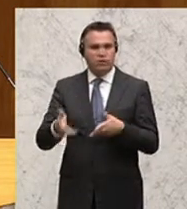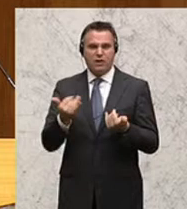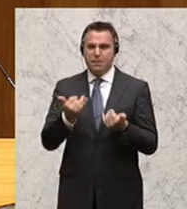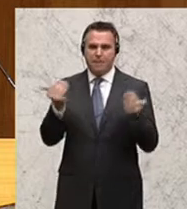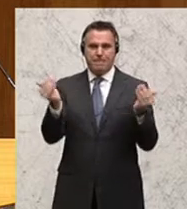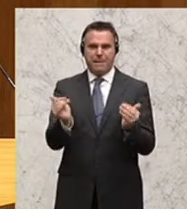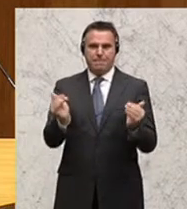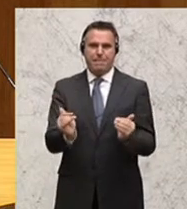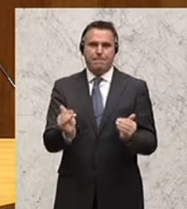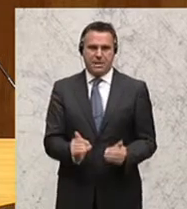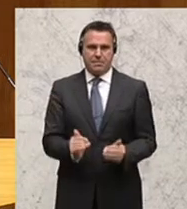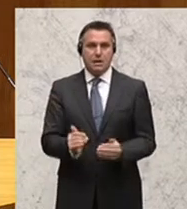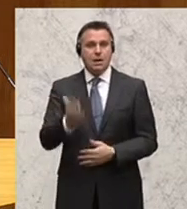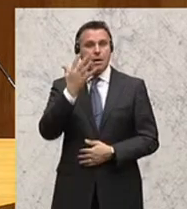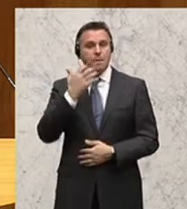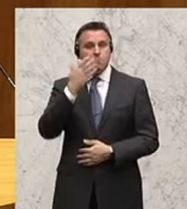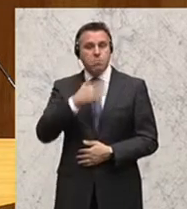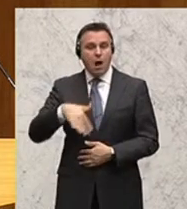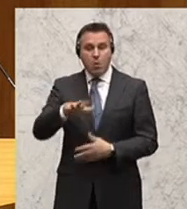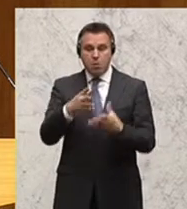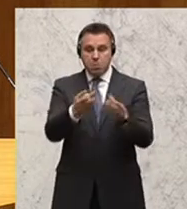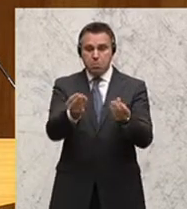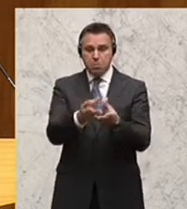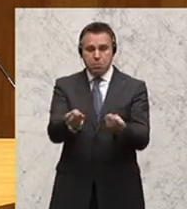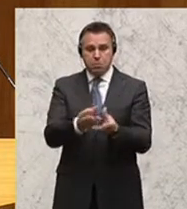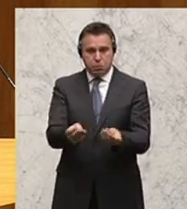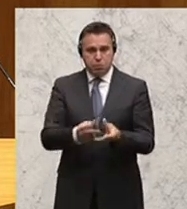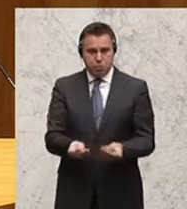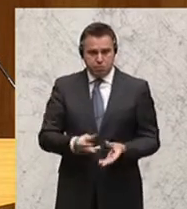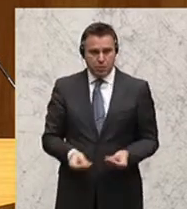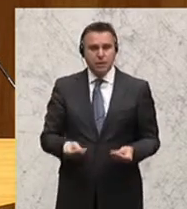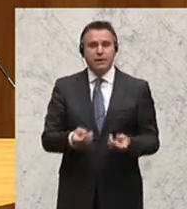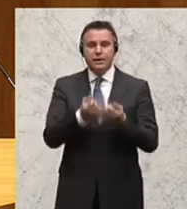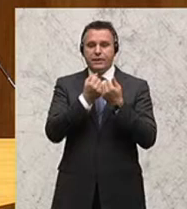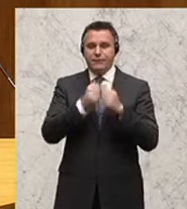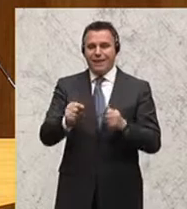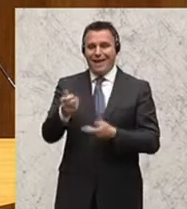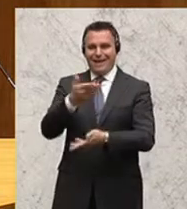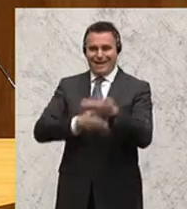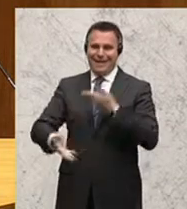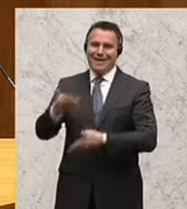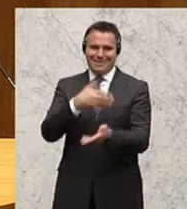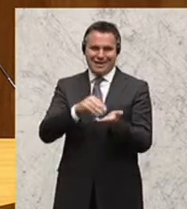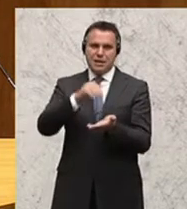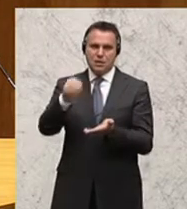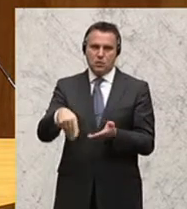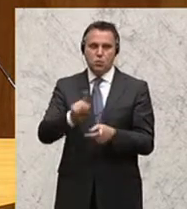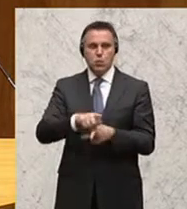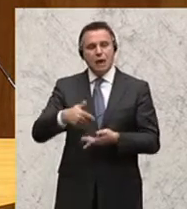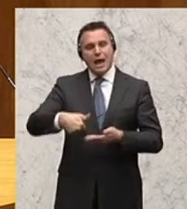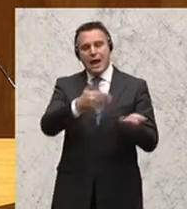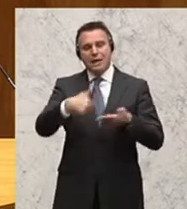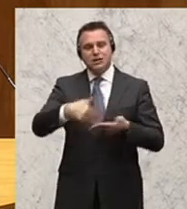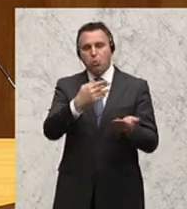rückläufig. Als Hauptgründe des Bauernsterbens sind die bevorstehende Unterzeichnung der Freihandelsabkommen und die Exportsperre